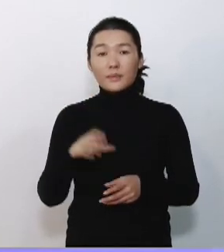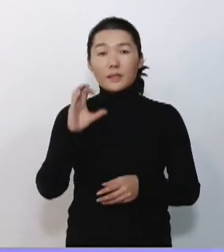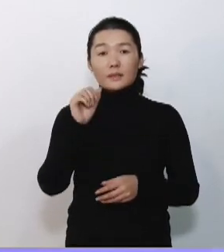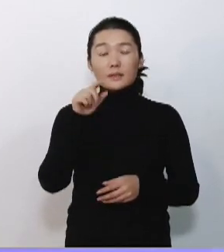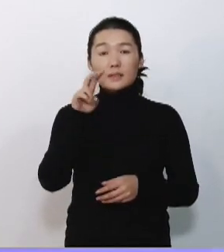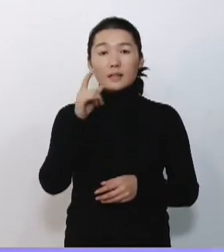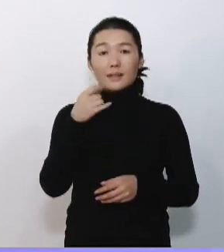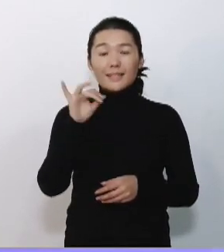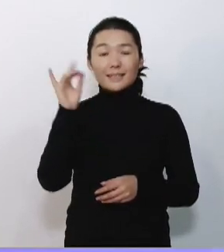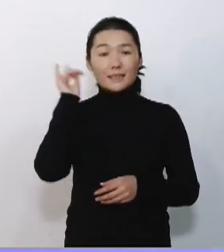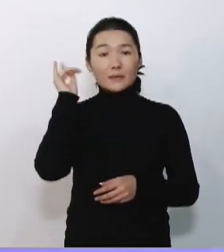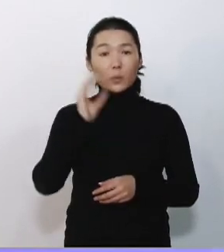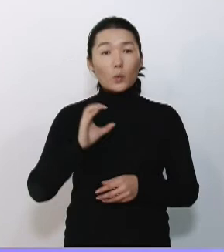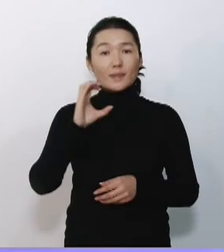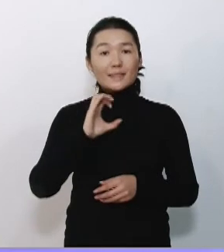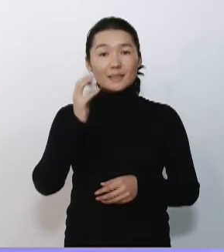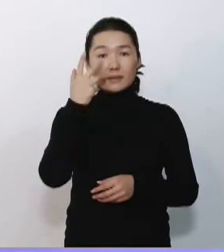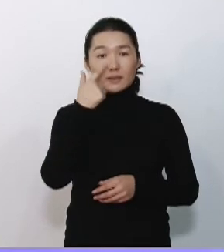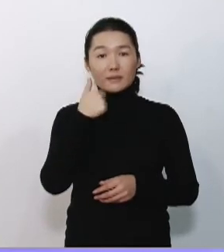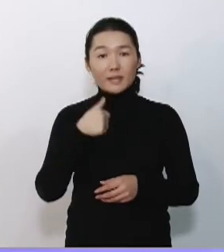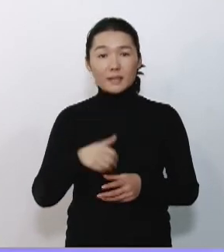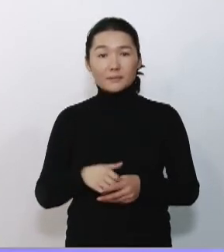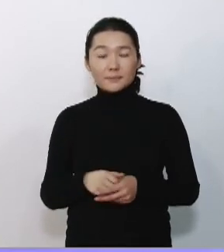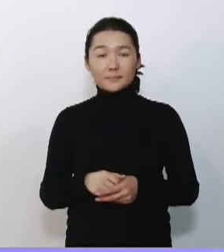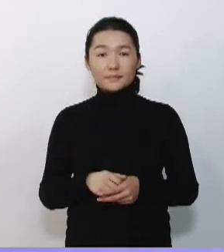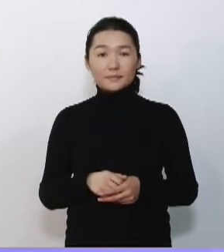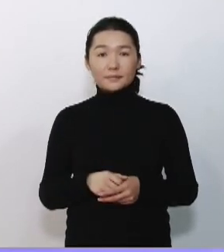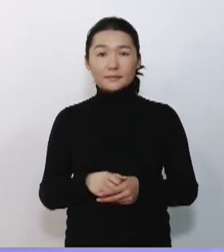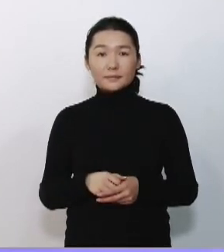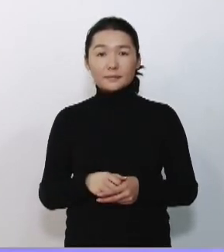Согласный звук синего цвета.